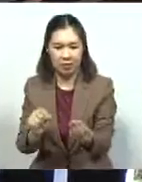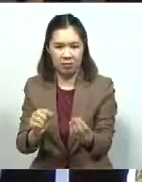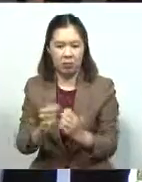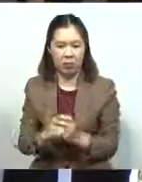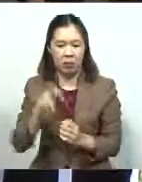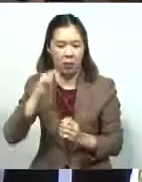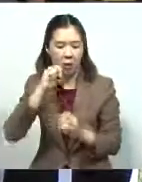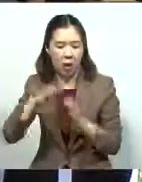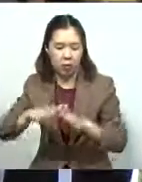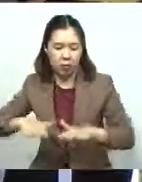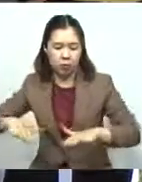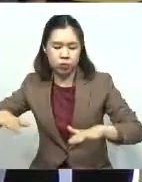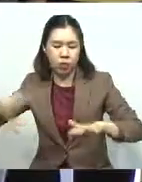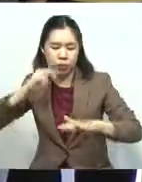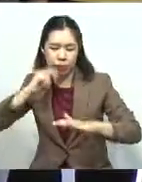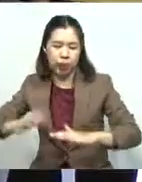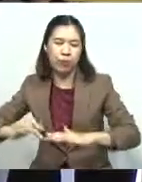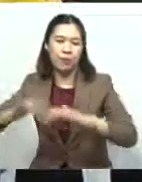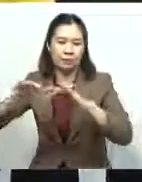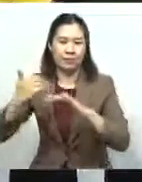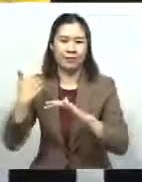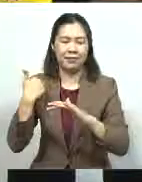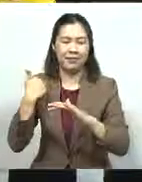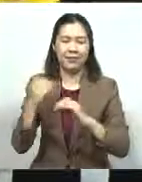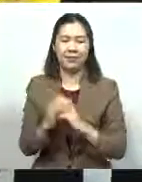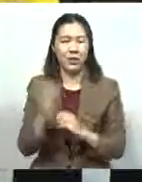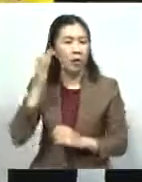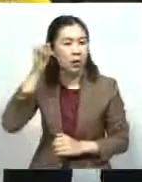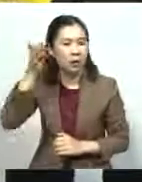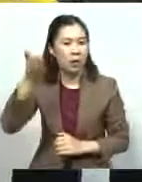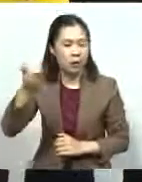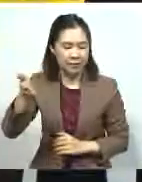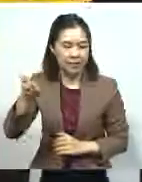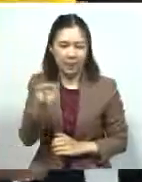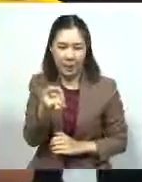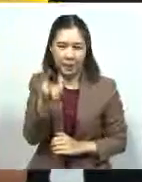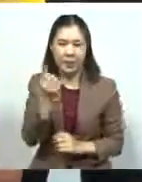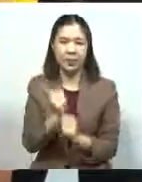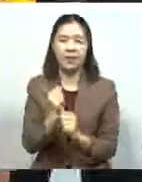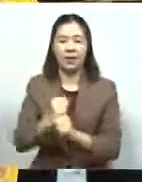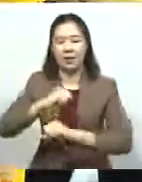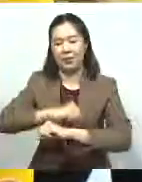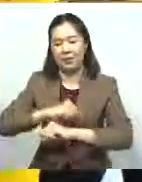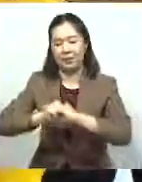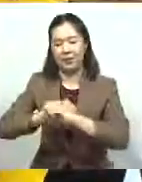แล้วก็มีน้ำท่วมขังแต่ว่าหลังจากนี้ก็คาดว่าจะอีกไม่นานนะครับจะได้ก่อสร้างแล้วเสร็จครับ ค่ะ